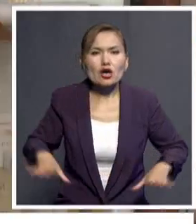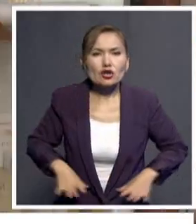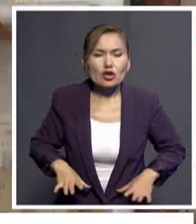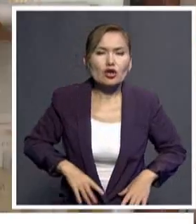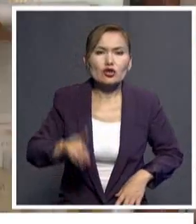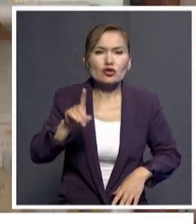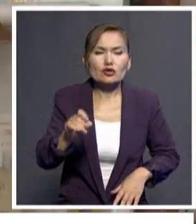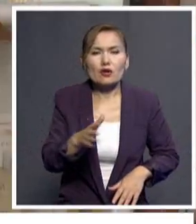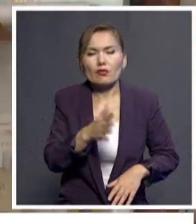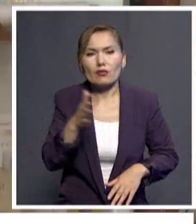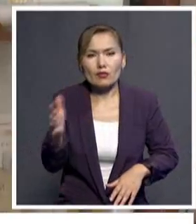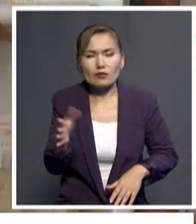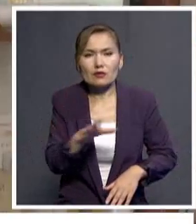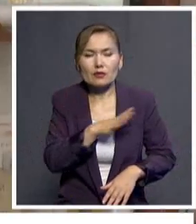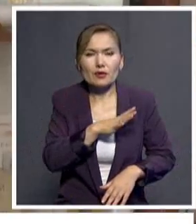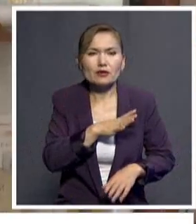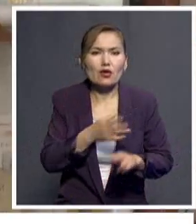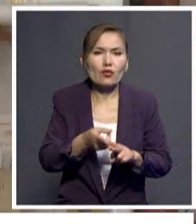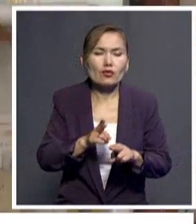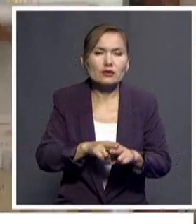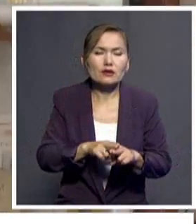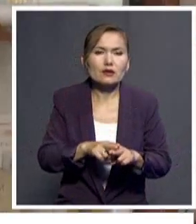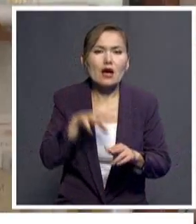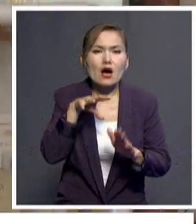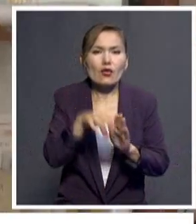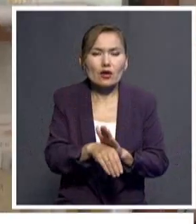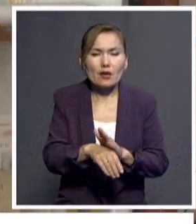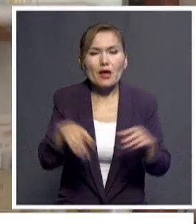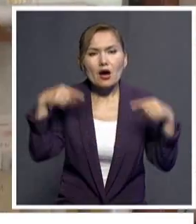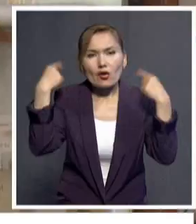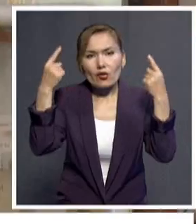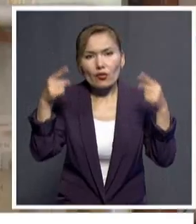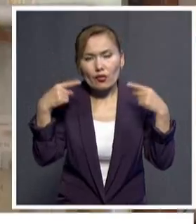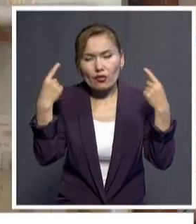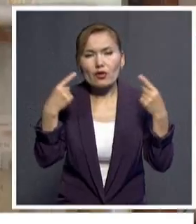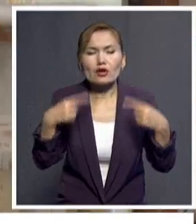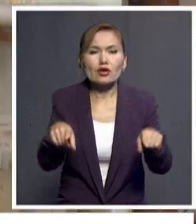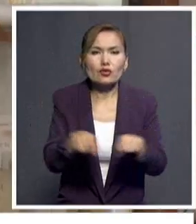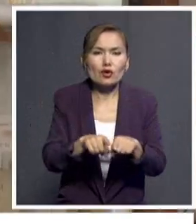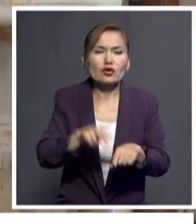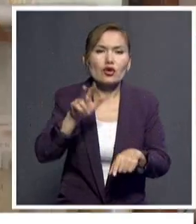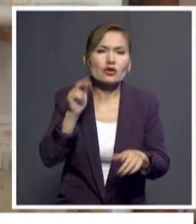100-ден артық бар екендігі, сонымен қатар тіпті ұсақ қой малының өзі